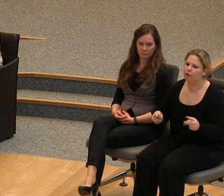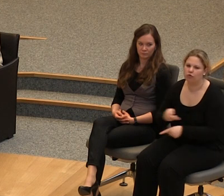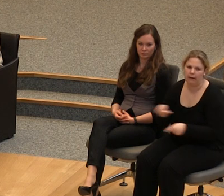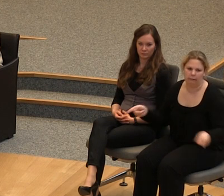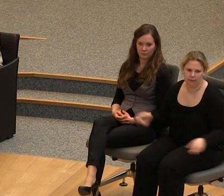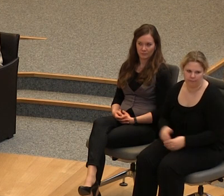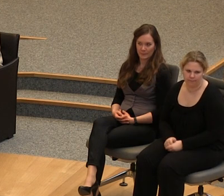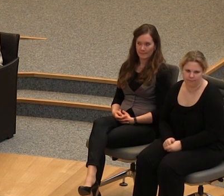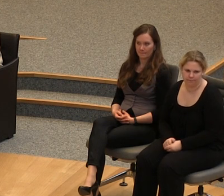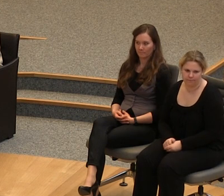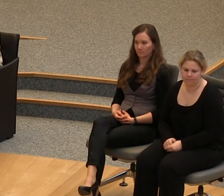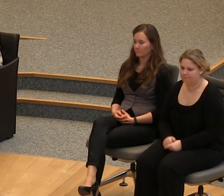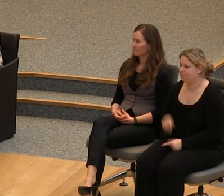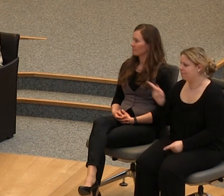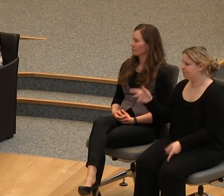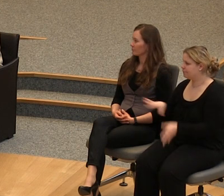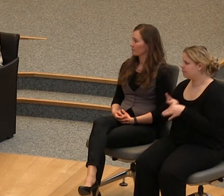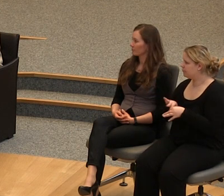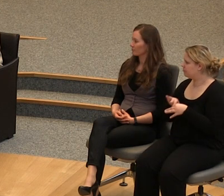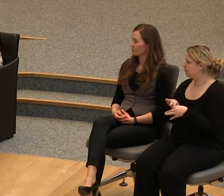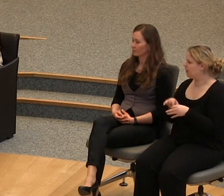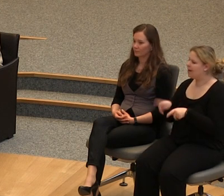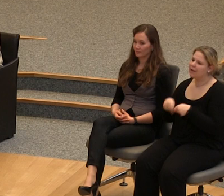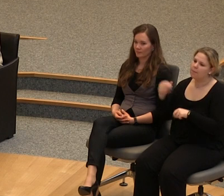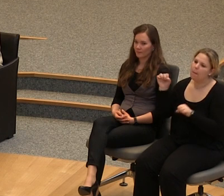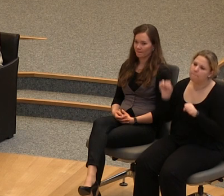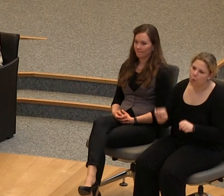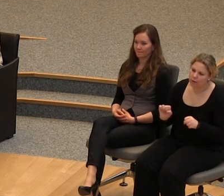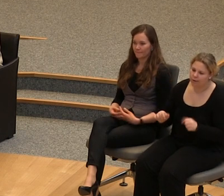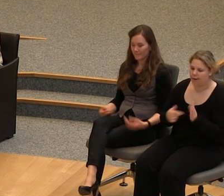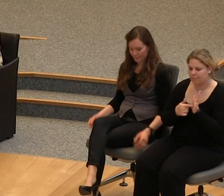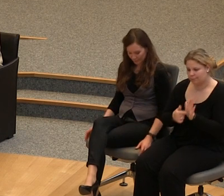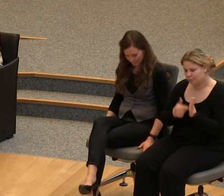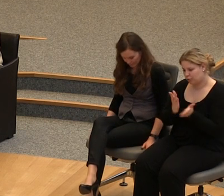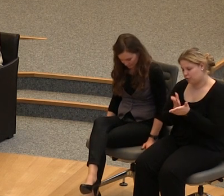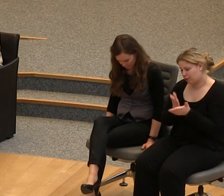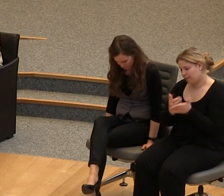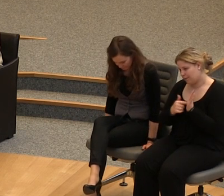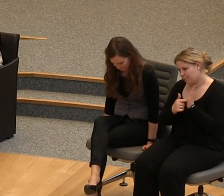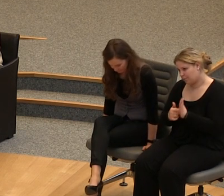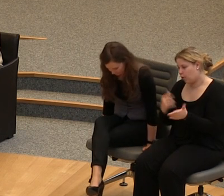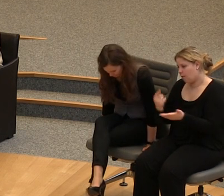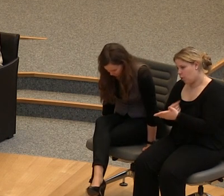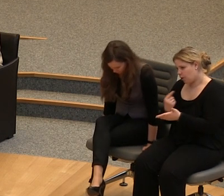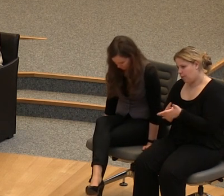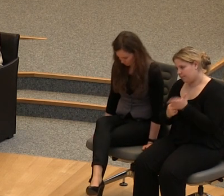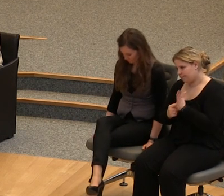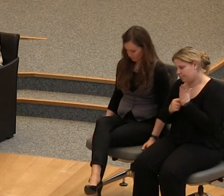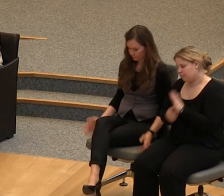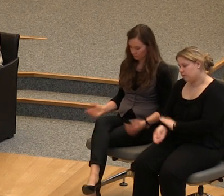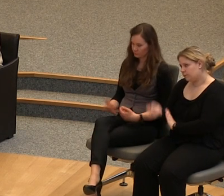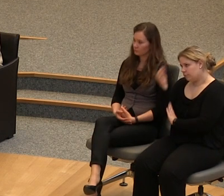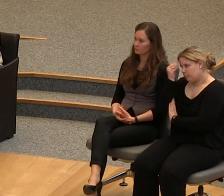Wir haben Bedarfe, Erfordernisse, wir haben Möglichkeiten aufgezeigt. Wir nehmen die mit. Wir werden uns mit